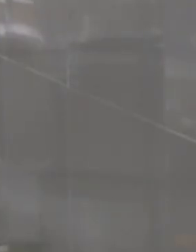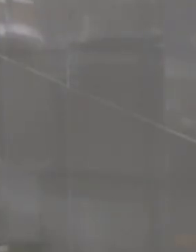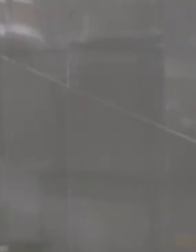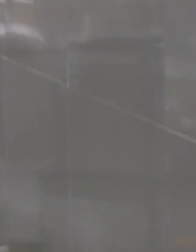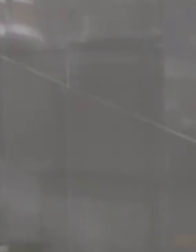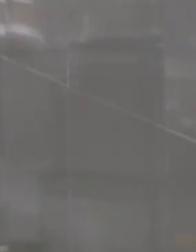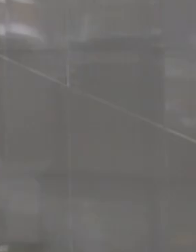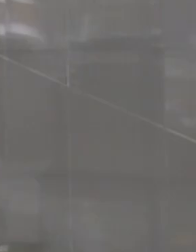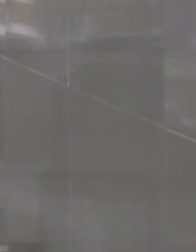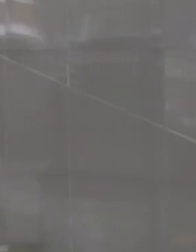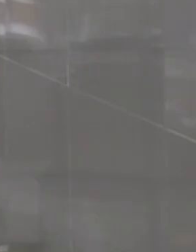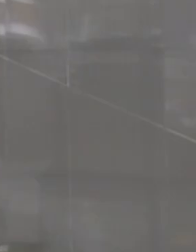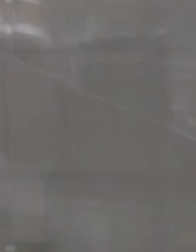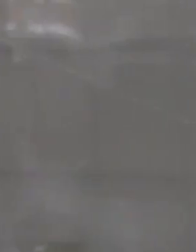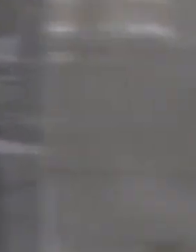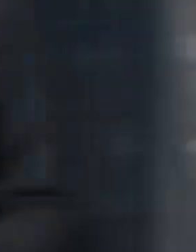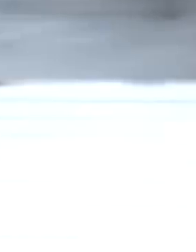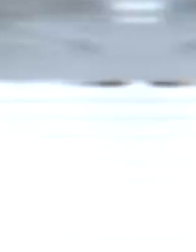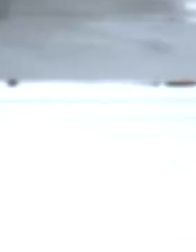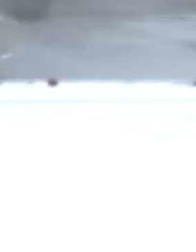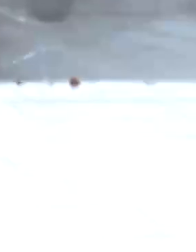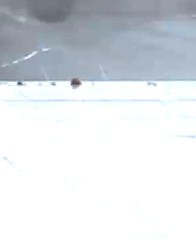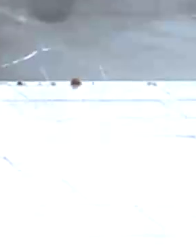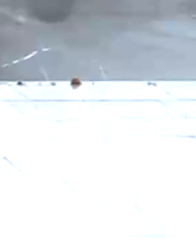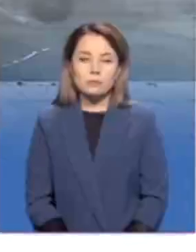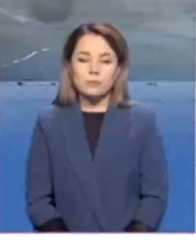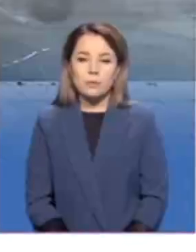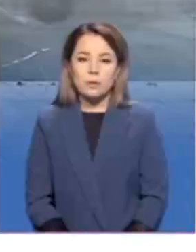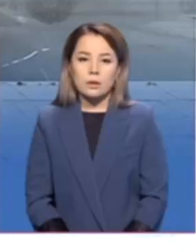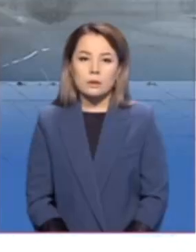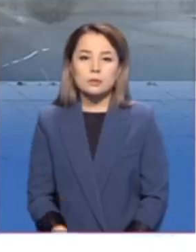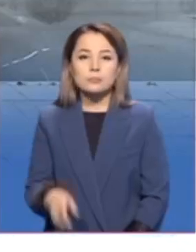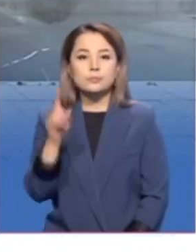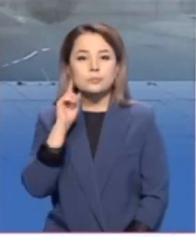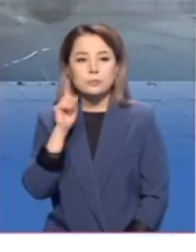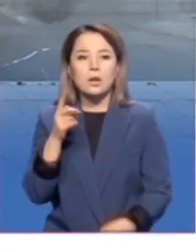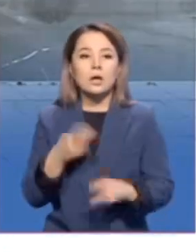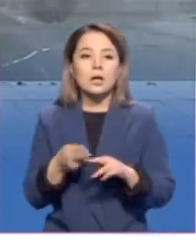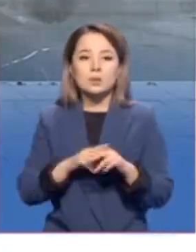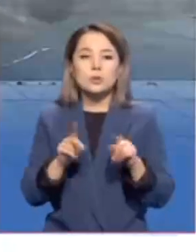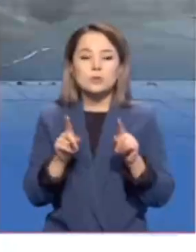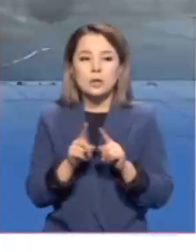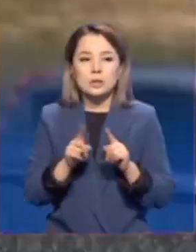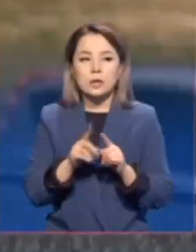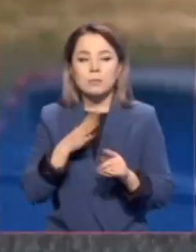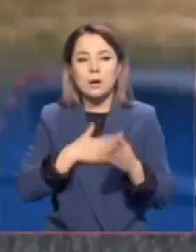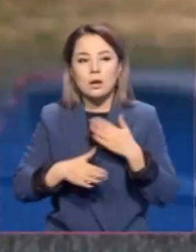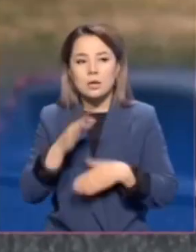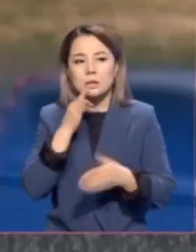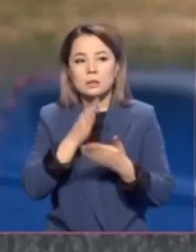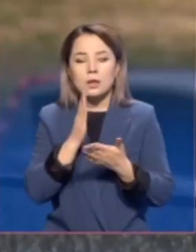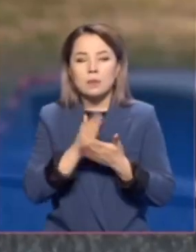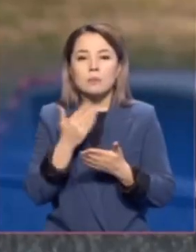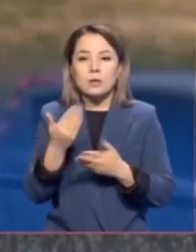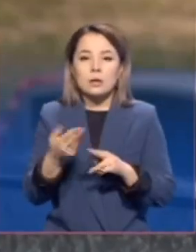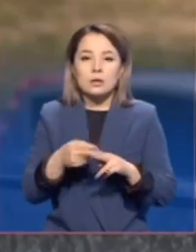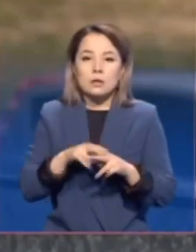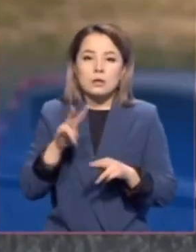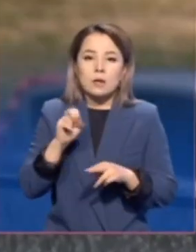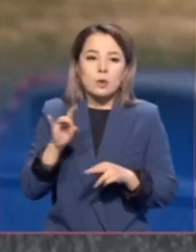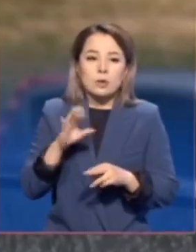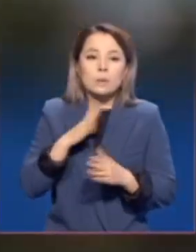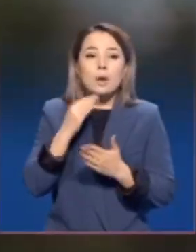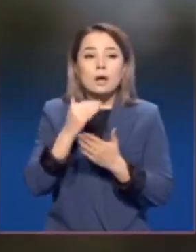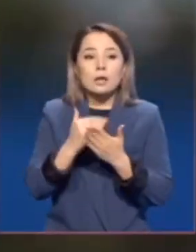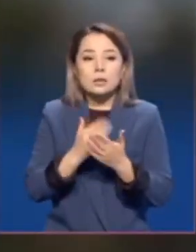2029 жылға дейін жалғасатын жариялайды. Оны естігенде астаналық Еркегүл Амангелді қуанғаны рас. Өзі былтыр наурызда осы